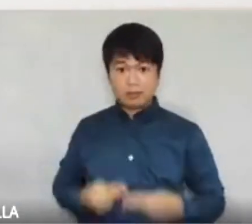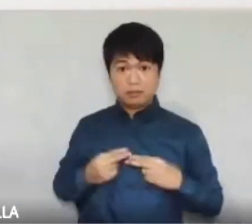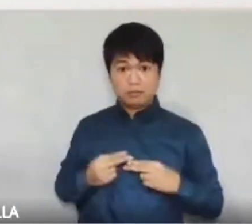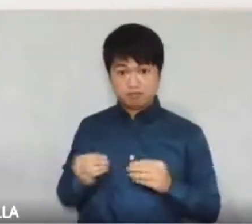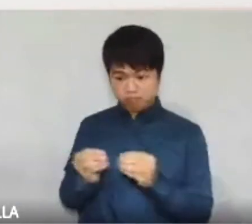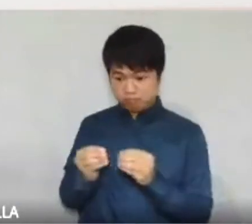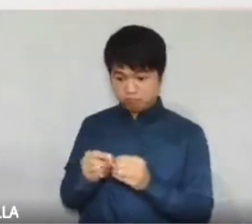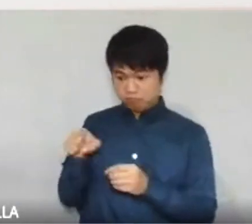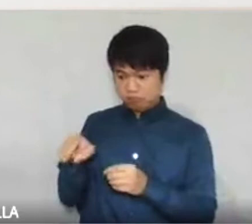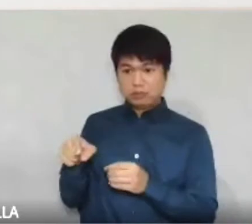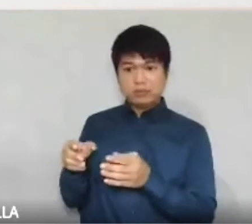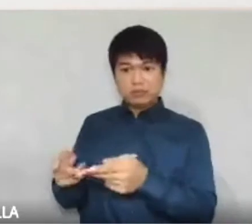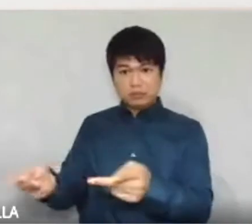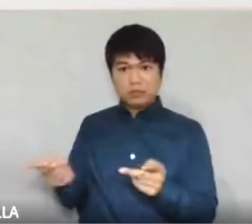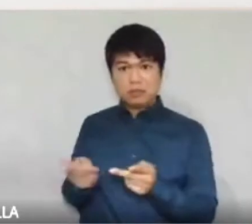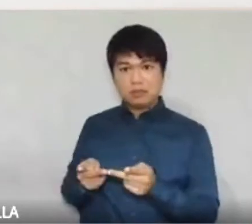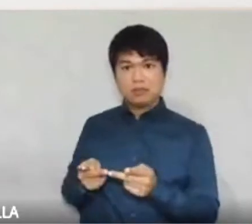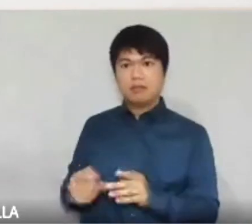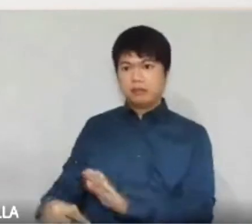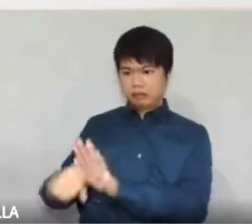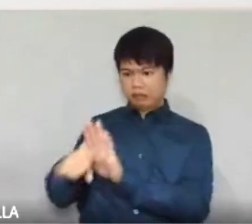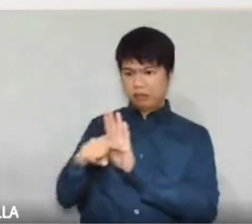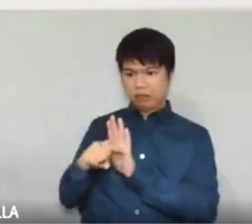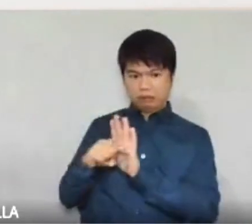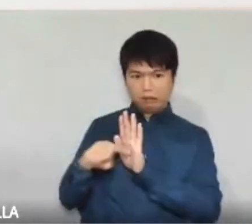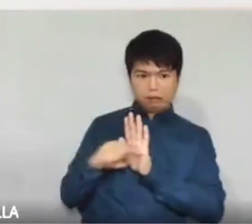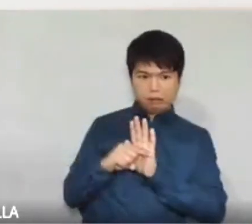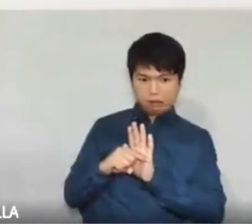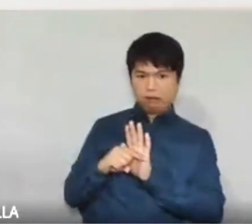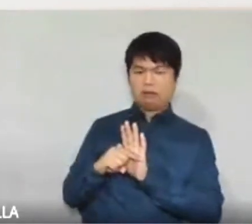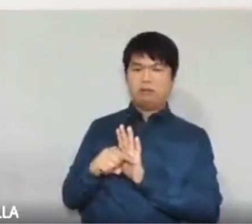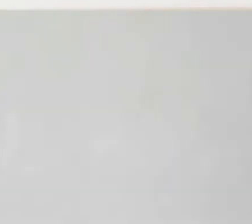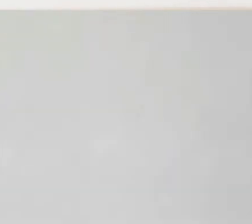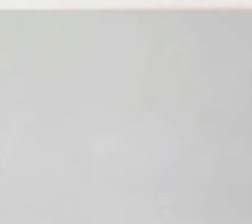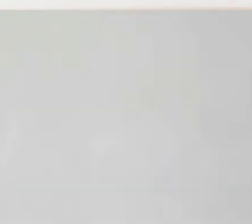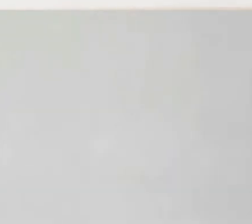lipunan na kung saan may negative stigma na nakakabit sa mga ito.